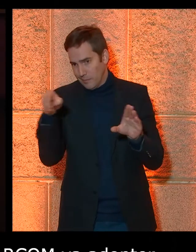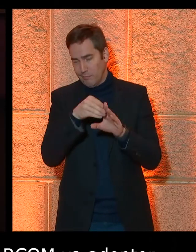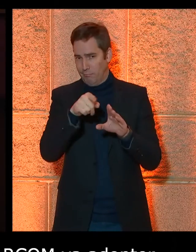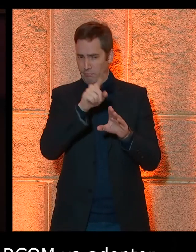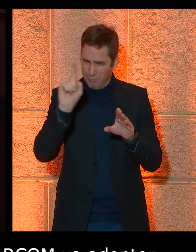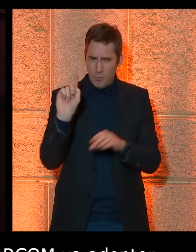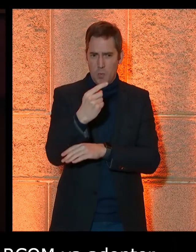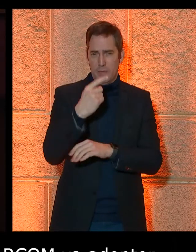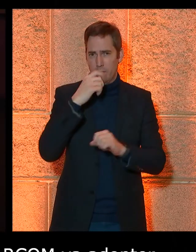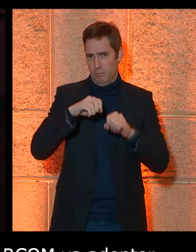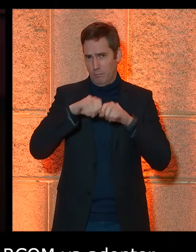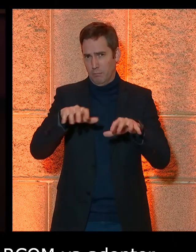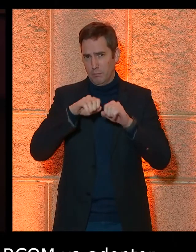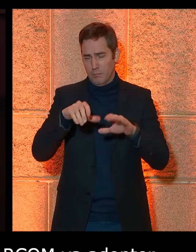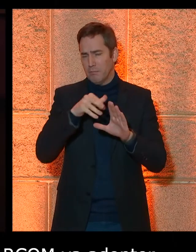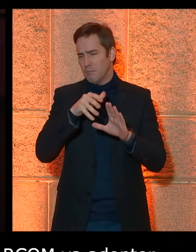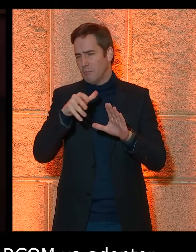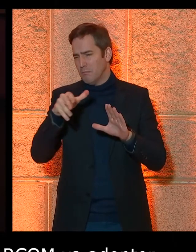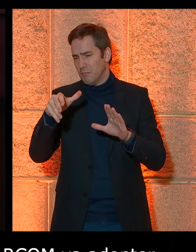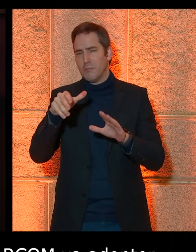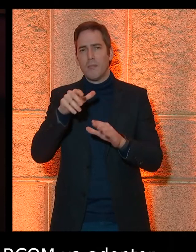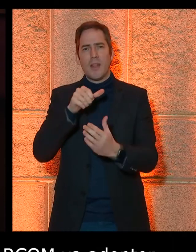diffuseront dans les dernières semaines de la campagne,